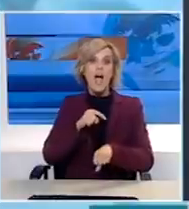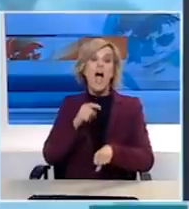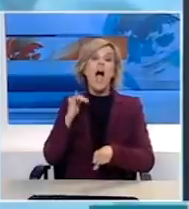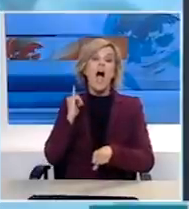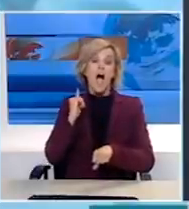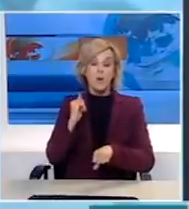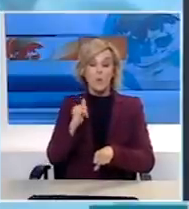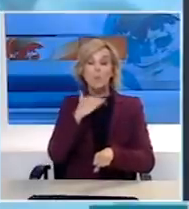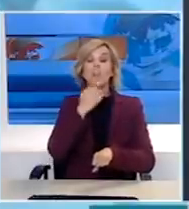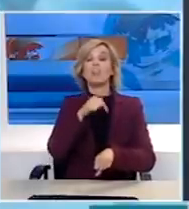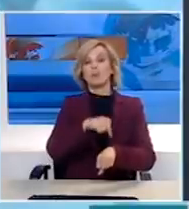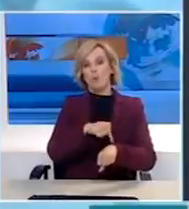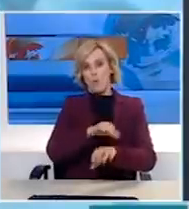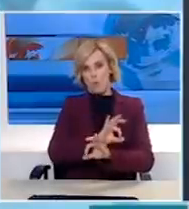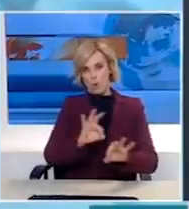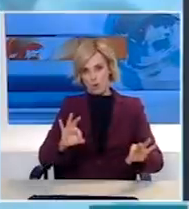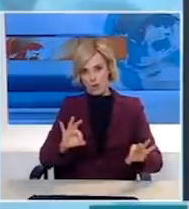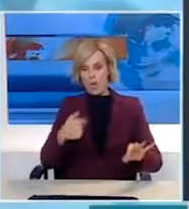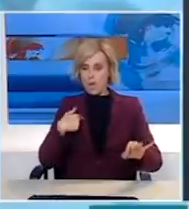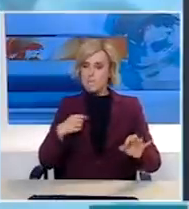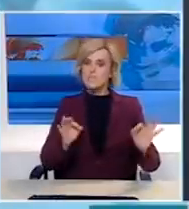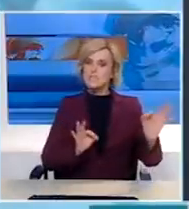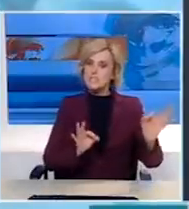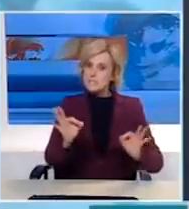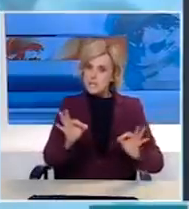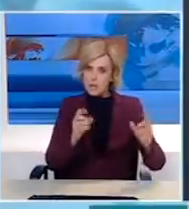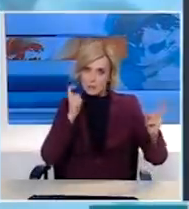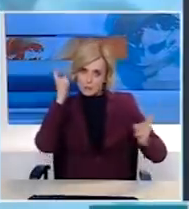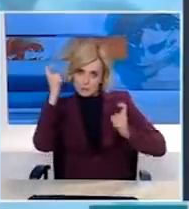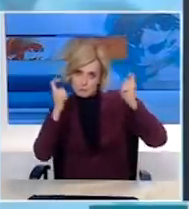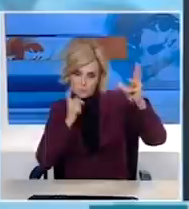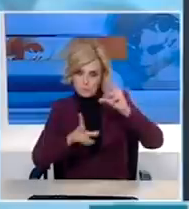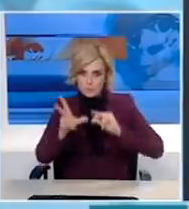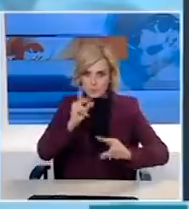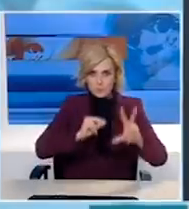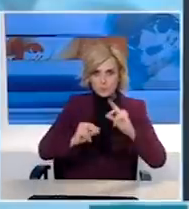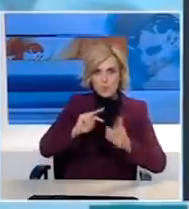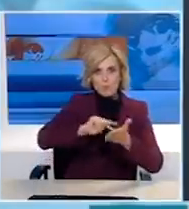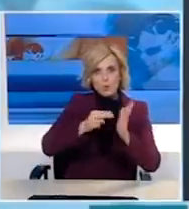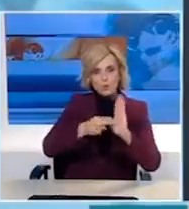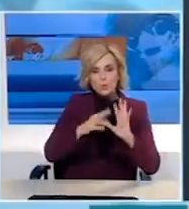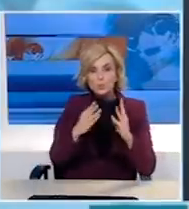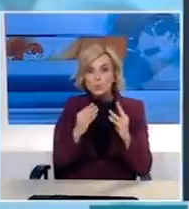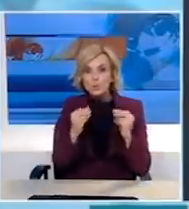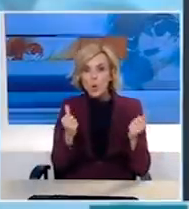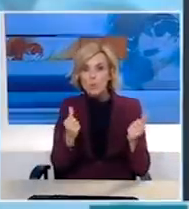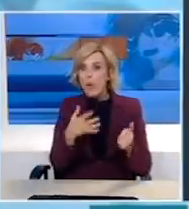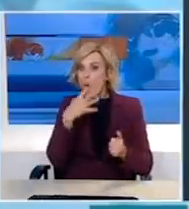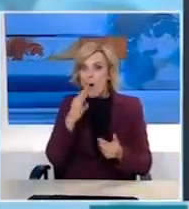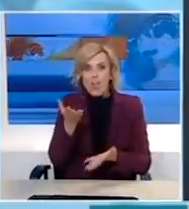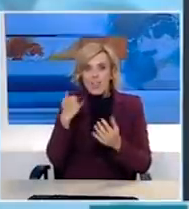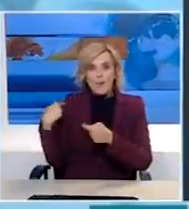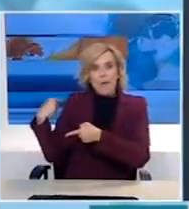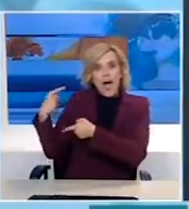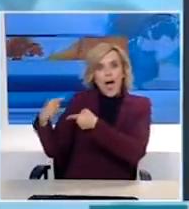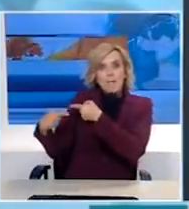ακόμα. Ο σχεδιασμός φυσικά και γίνεται, φυσικά και σχεδιάζεται με πάρα πολύ προσοχή, γιατί δεν υπάρχει εμπειρία σε καμία